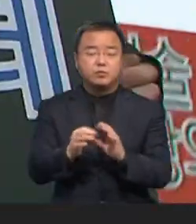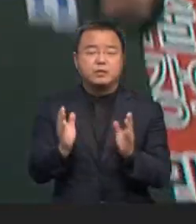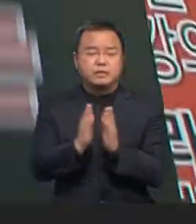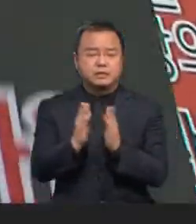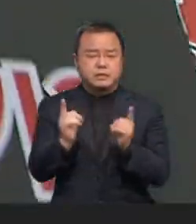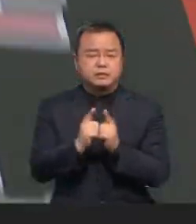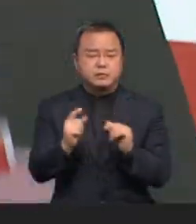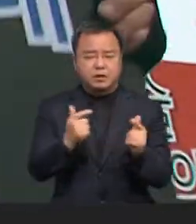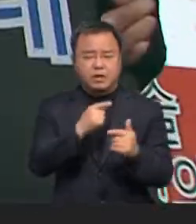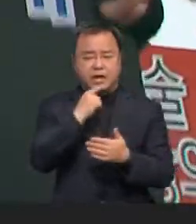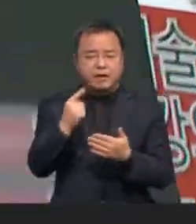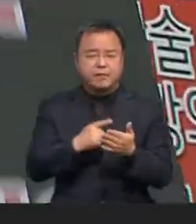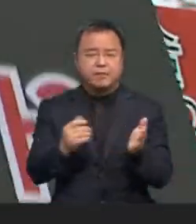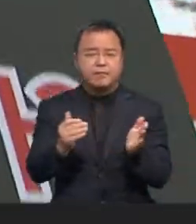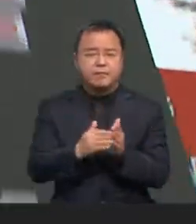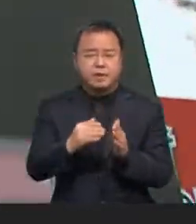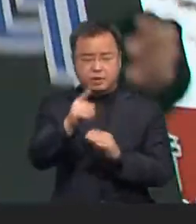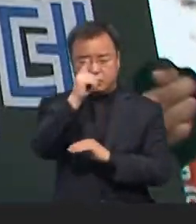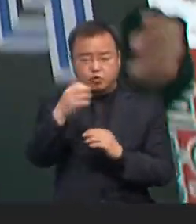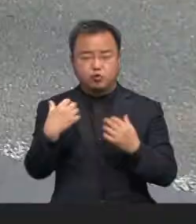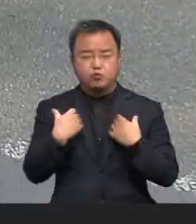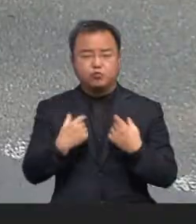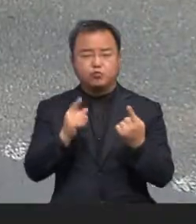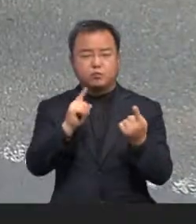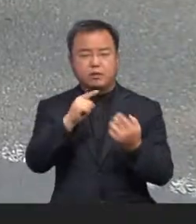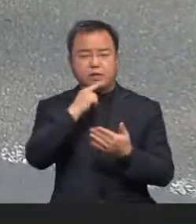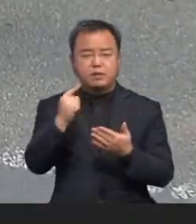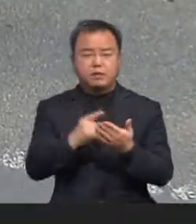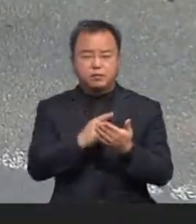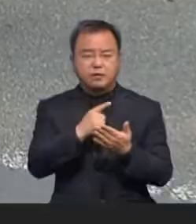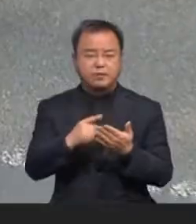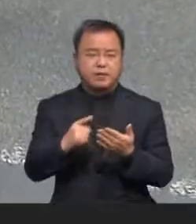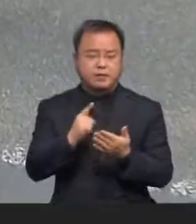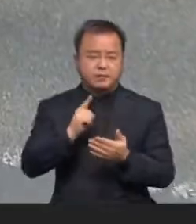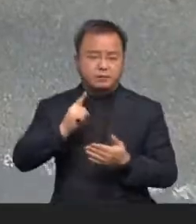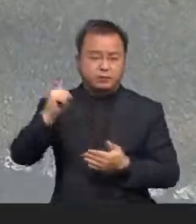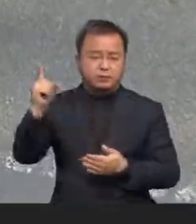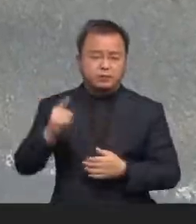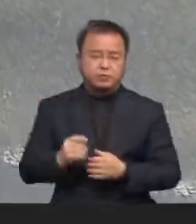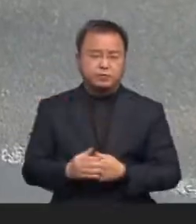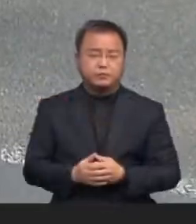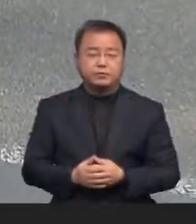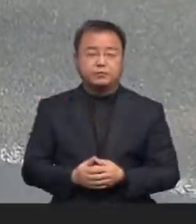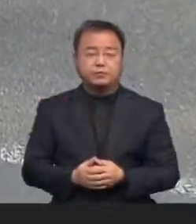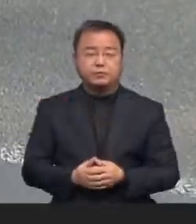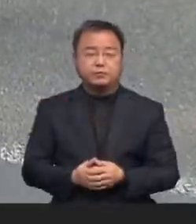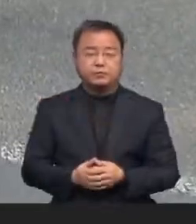피해를 입었다며 정부를 대상으로 손해배상 청구 소송에 들어갔습니다. EBS 뉴스 금창호입니다.